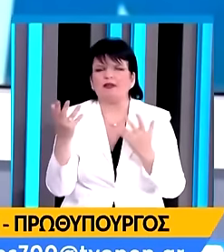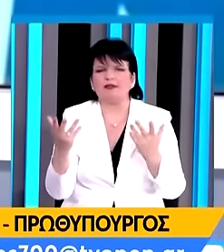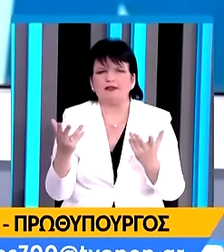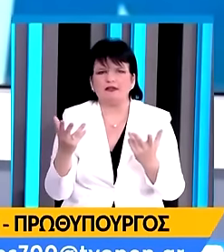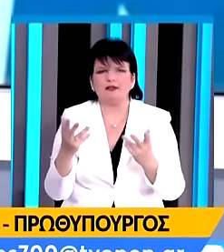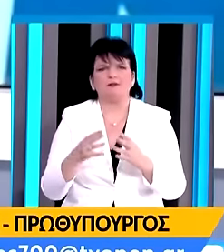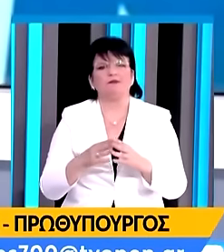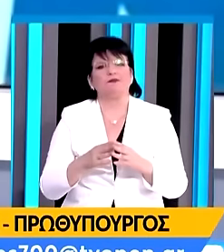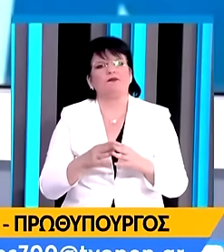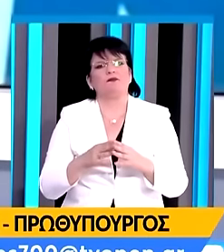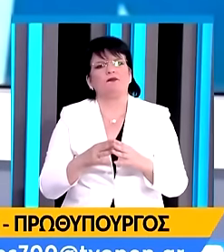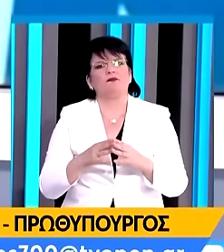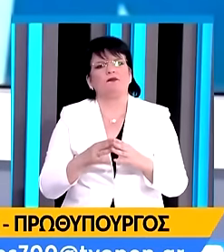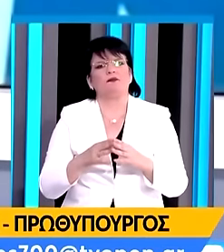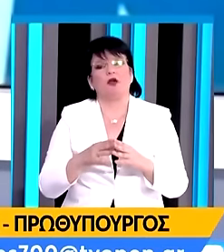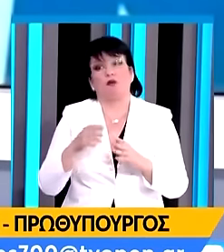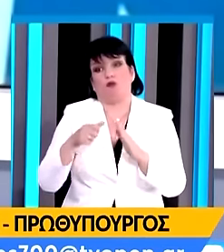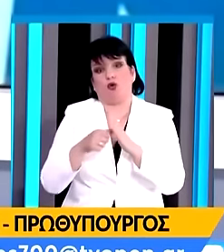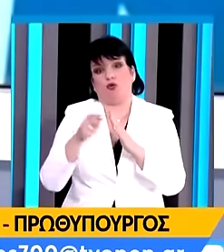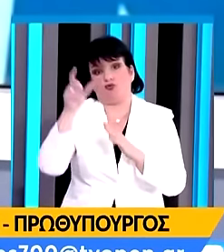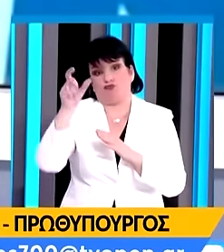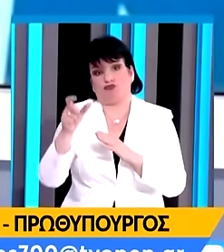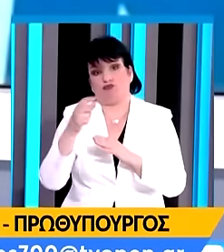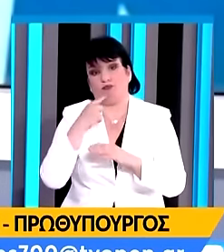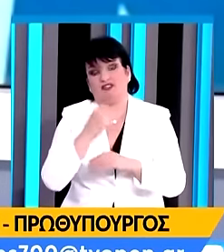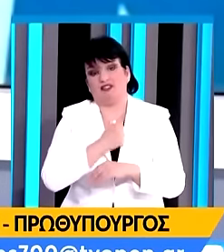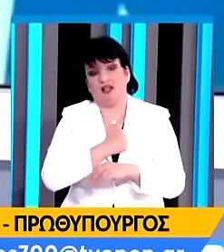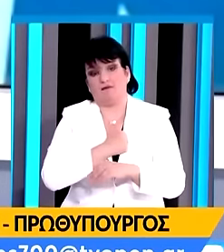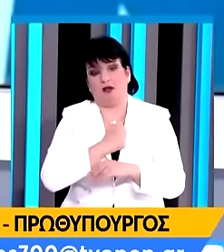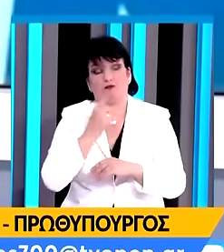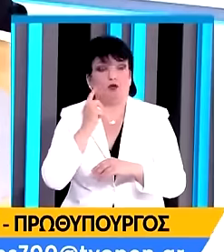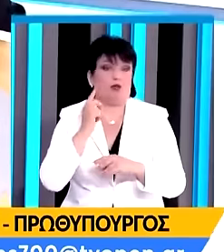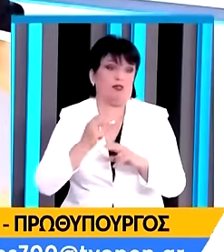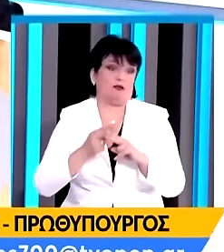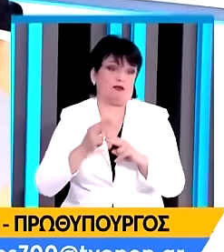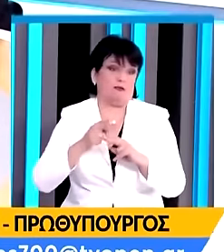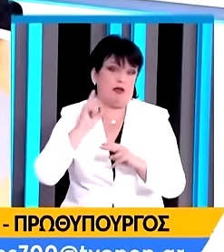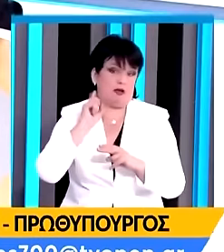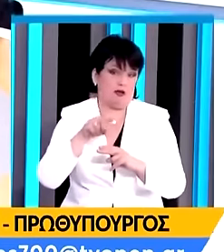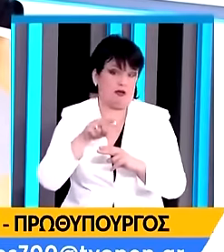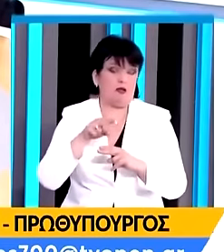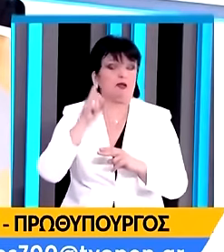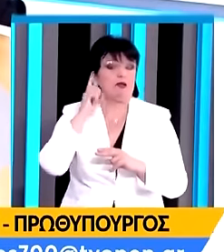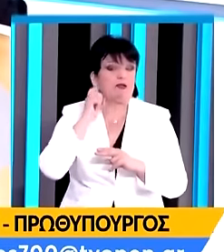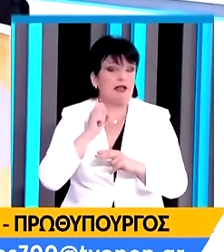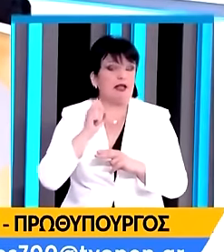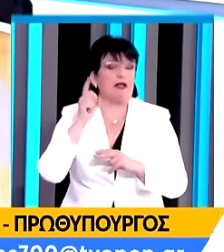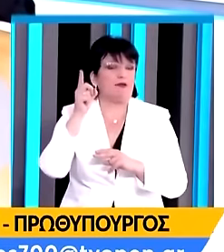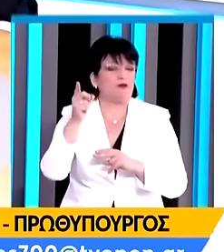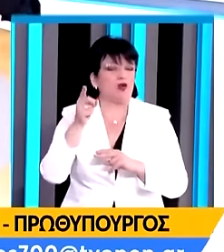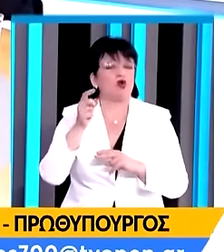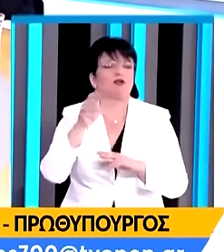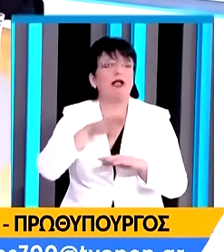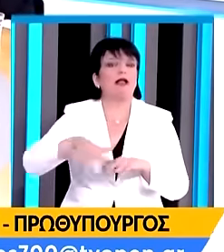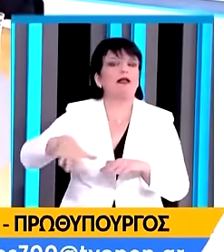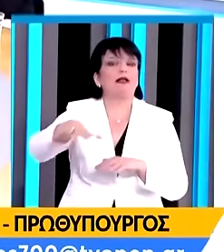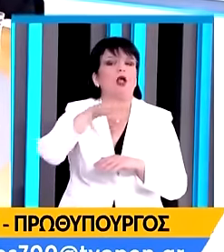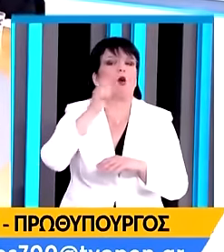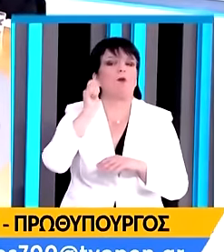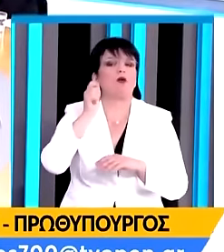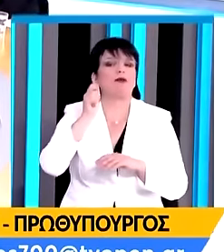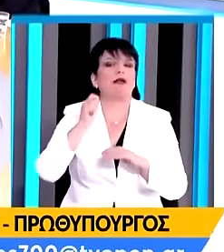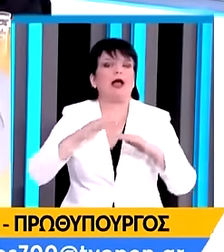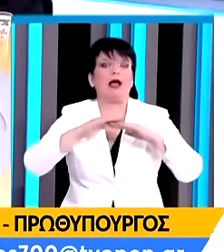μας με τον Τούρκο πρόεδρο, αλλά αυτό δεν σημαίνει ότι δεν μπορούμε να συνομιλούμε. Ξέρετε, μου λέει ένας άνθρωπος που ξέρει καλά τα γεωπολιτικά, μου λέει δηλαδή, για να μην έχουμε ήρεμα